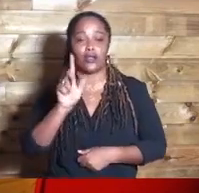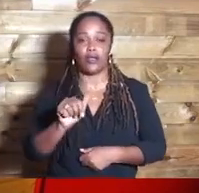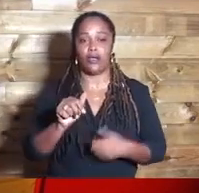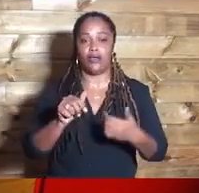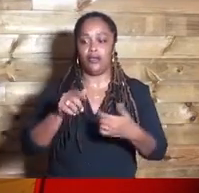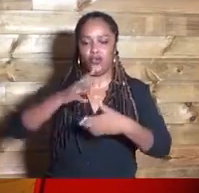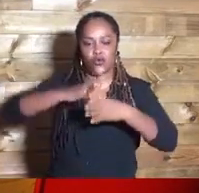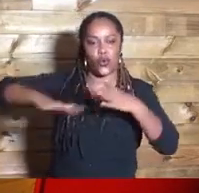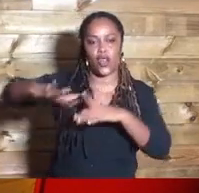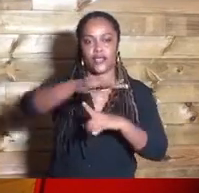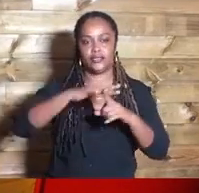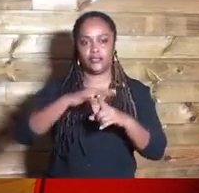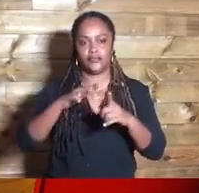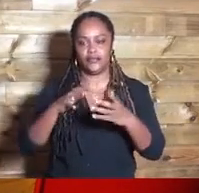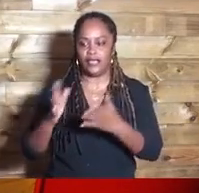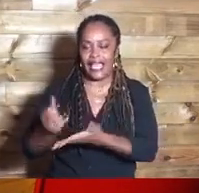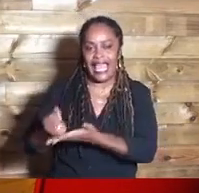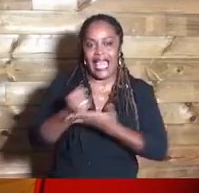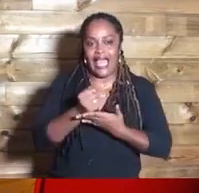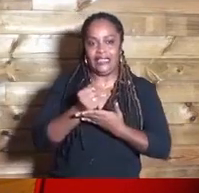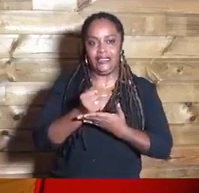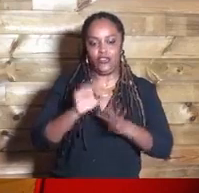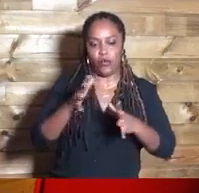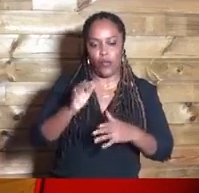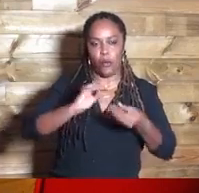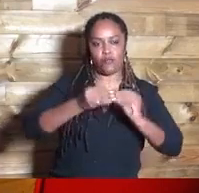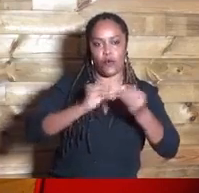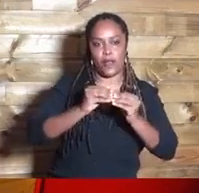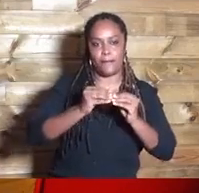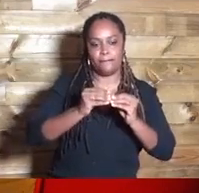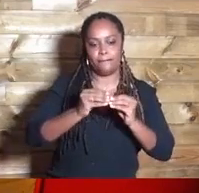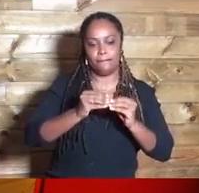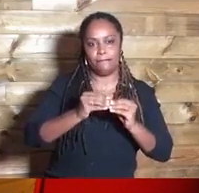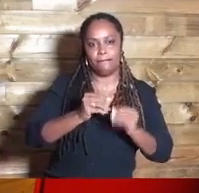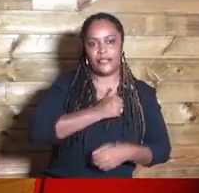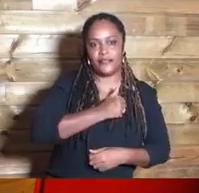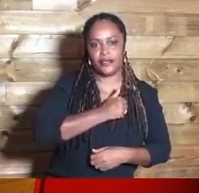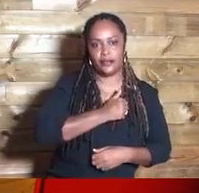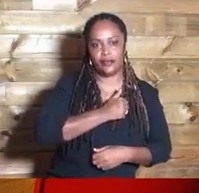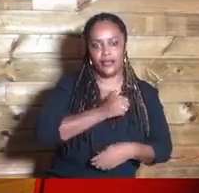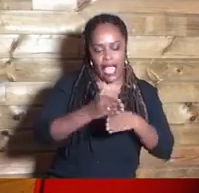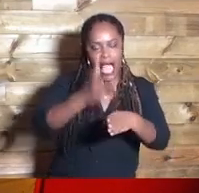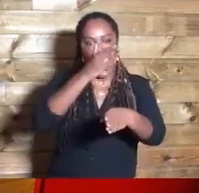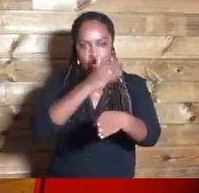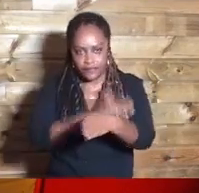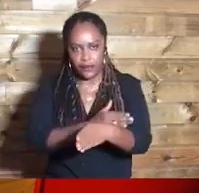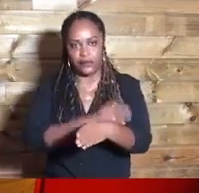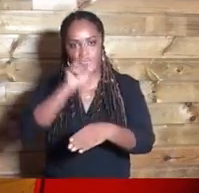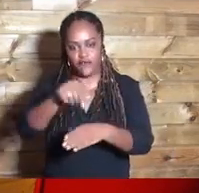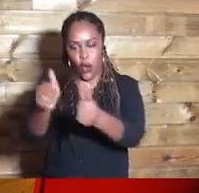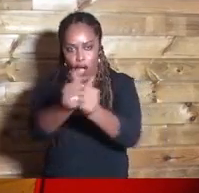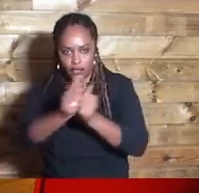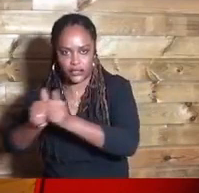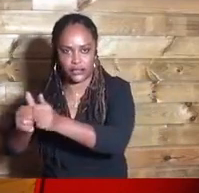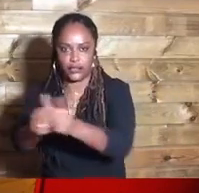plus tard à l'aider à régler ses problèmes particuliers. C'est comme ça nous travaillons avant l'élection. C'est